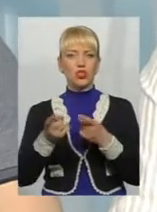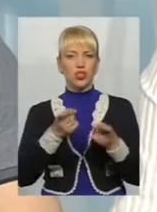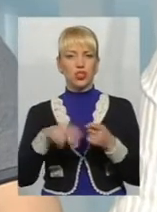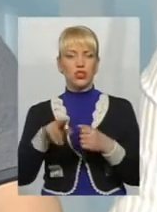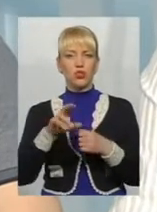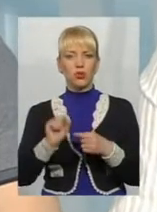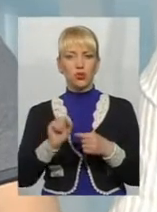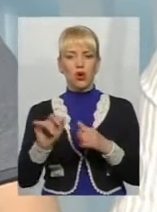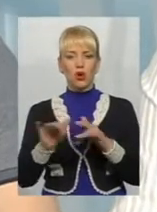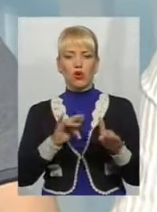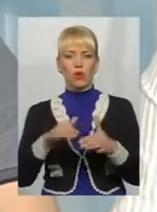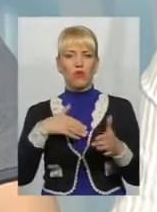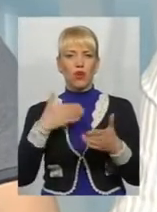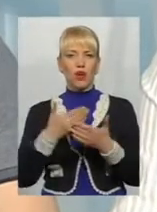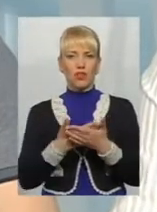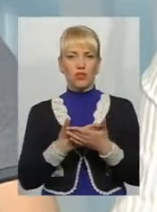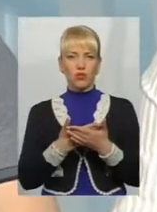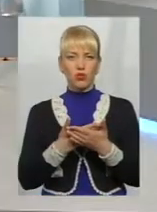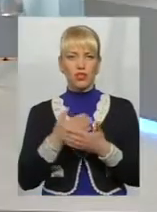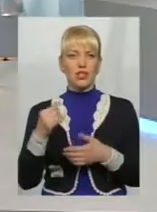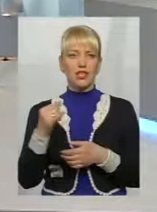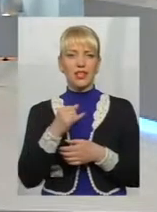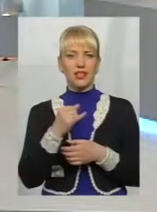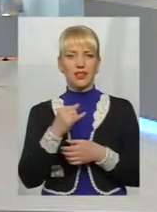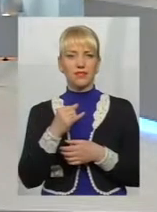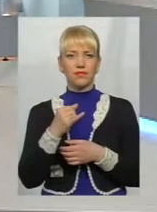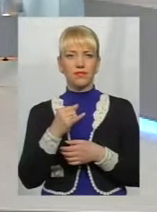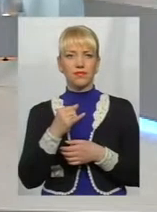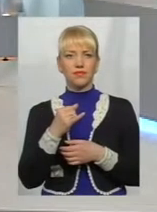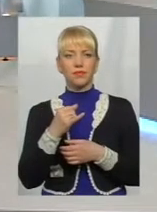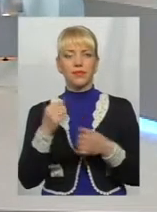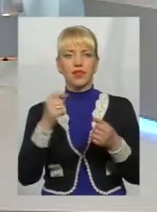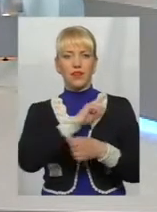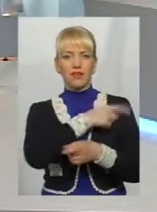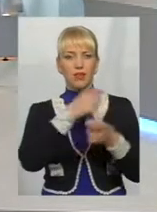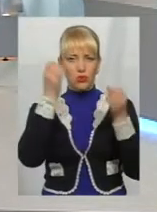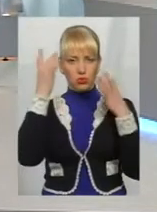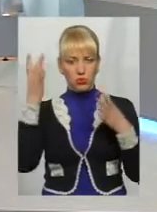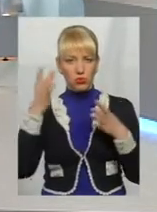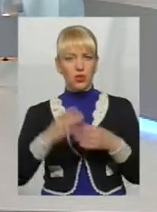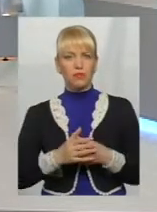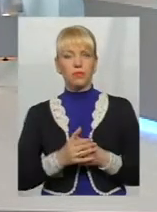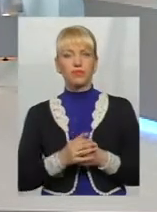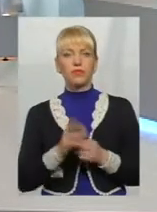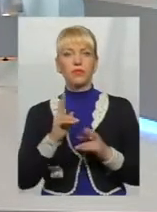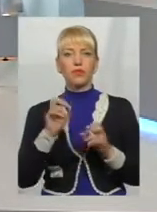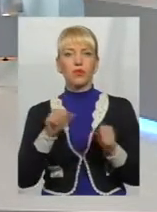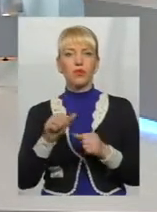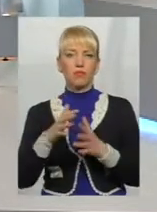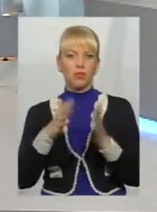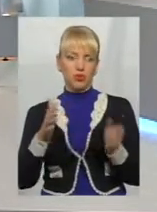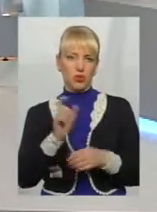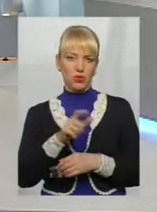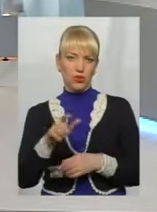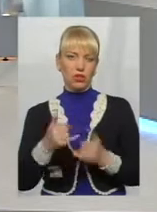рухової активності і фізкультури – як можна більше людей,